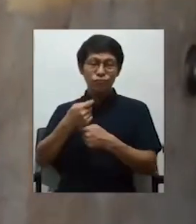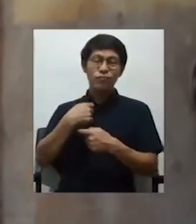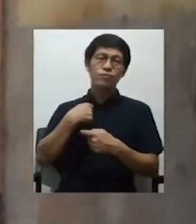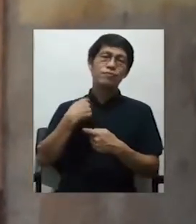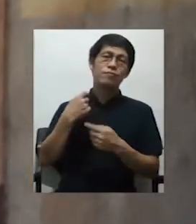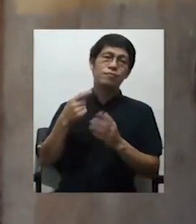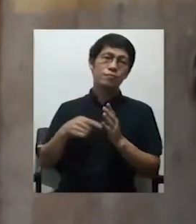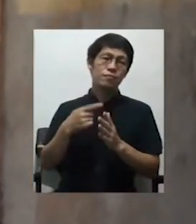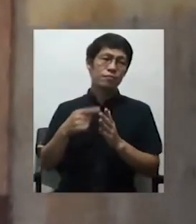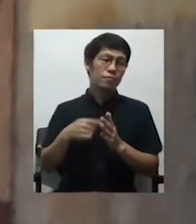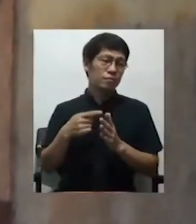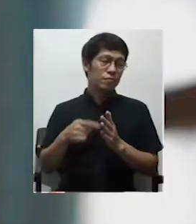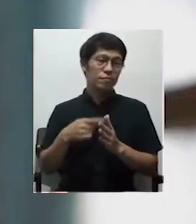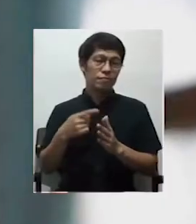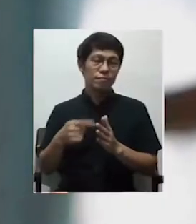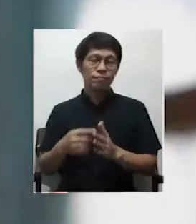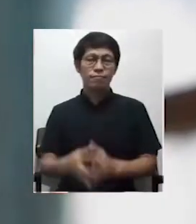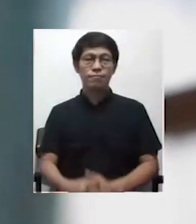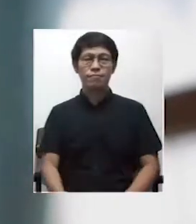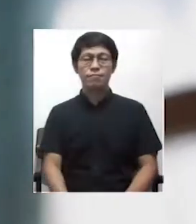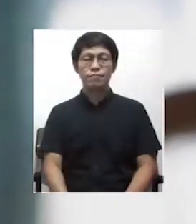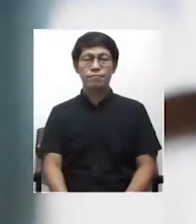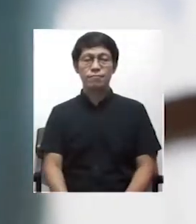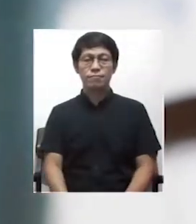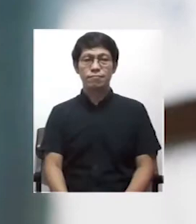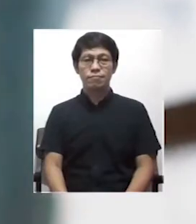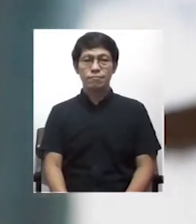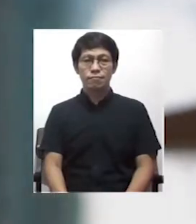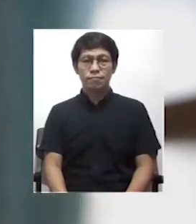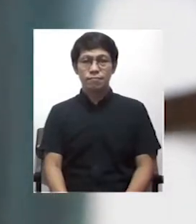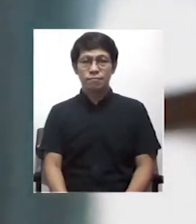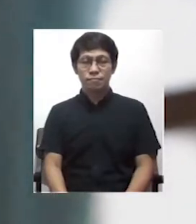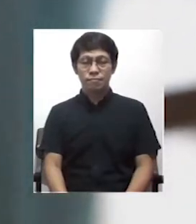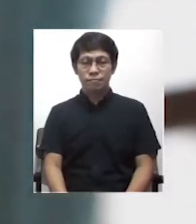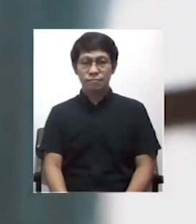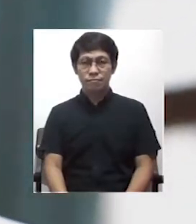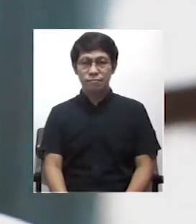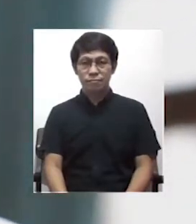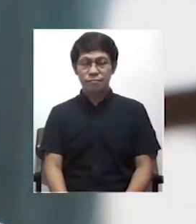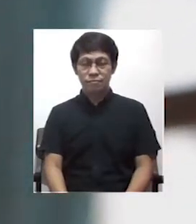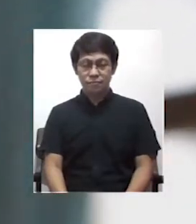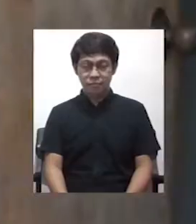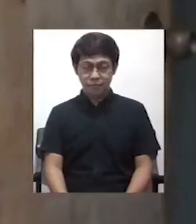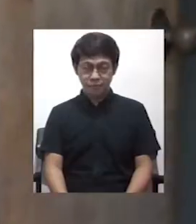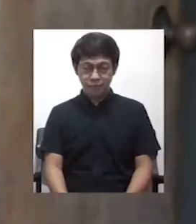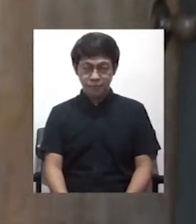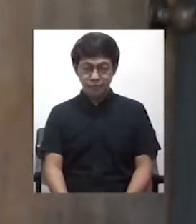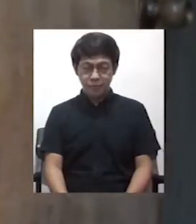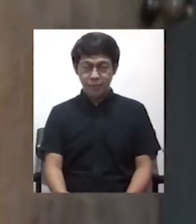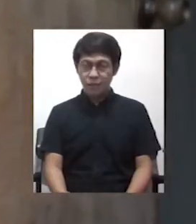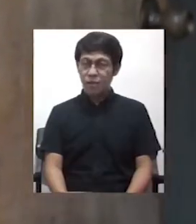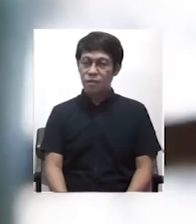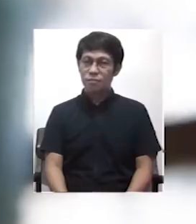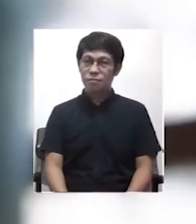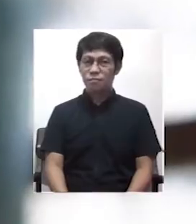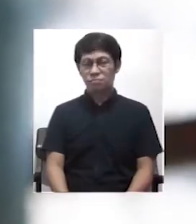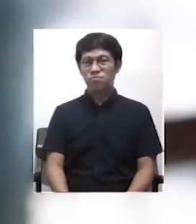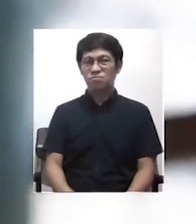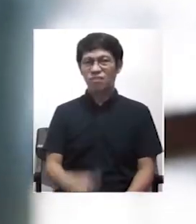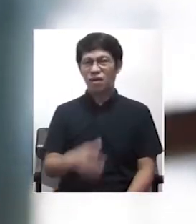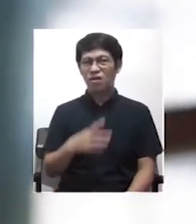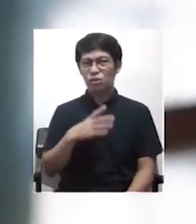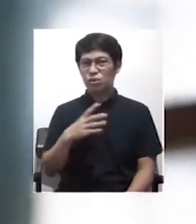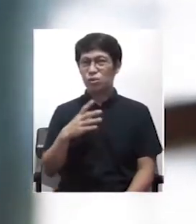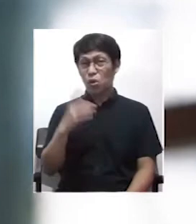kasi baka kung anong oras sa kanya naman pumunta. Parang inaalala niya din po ako para sa kaligtasan ko. Sa akin naman po, is